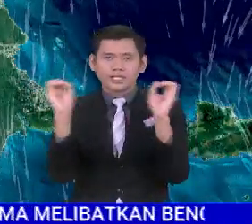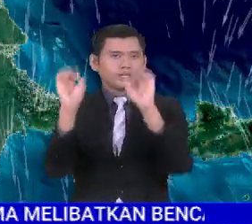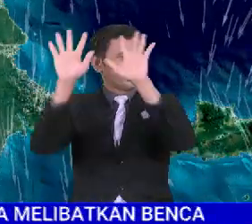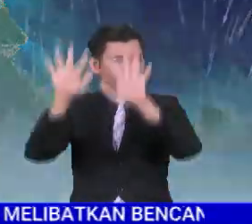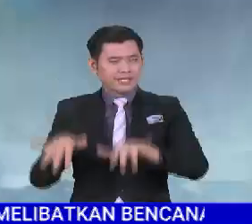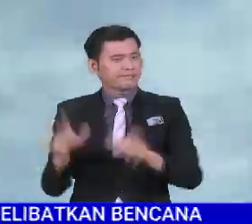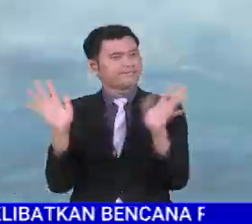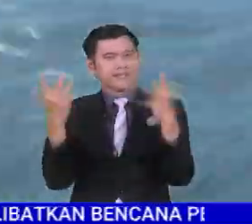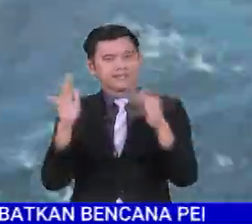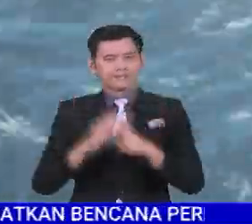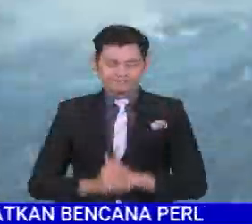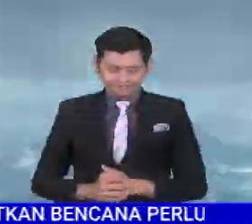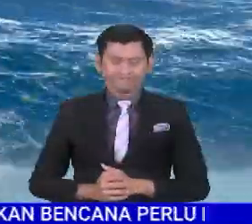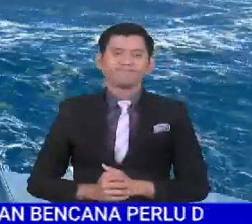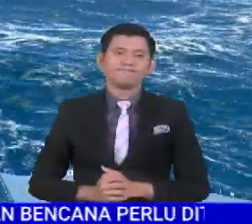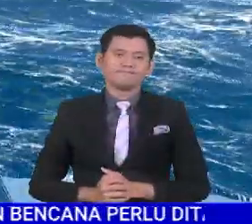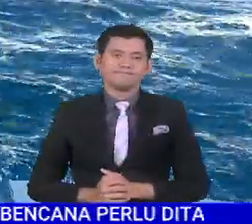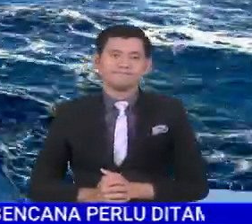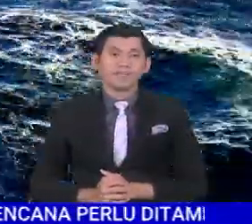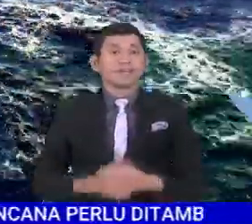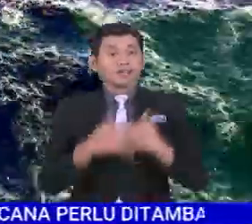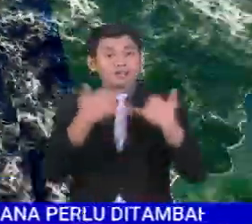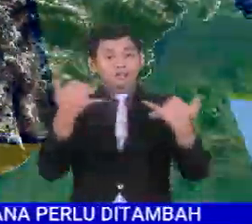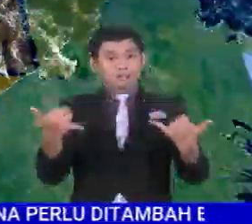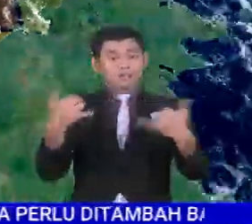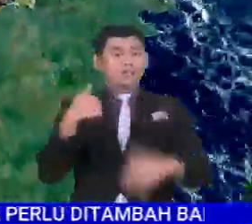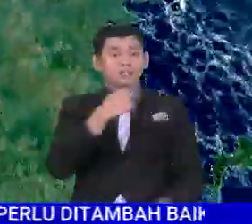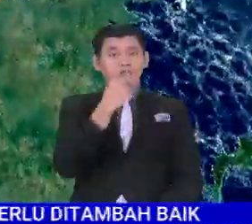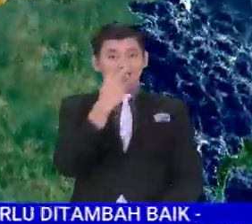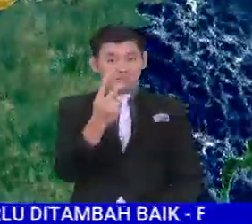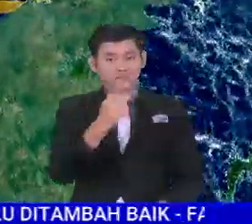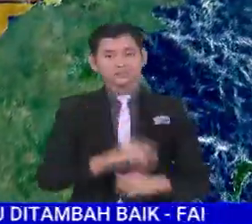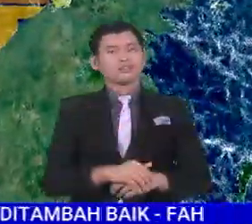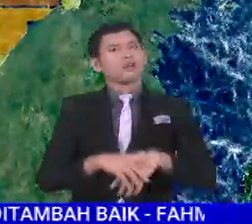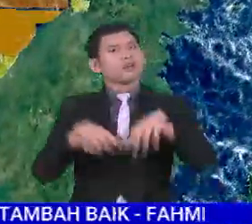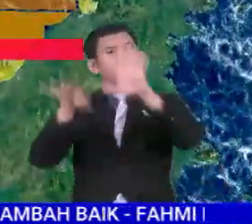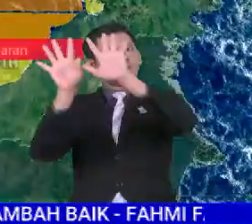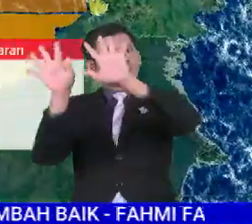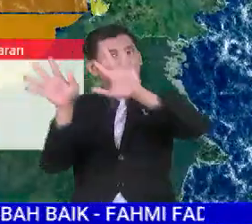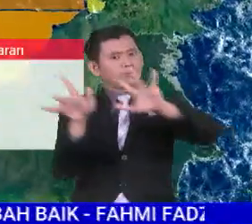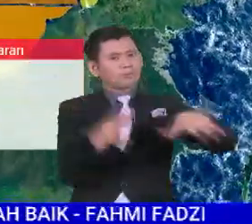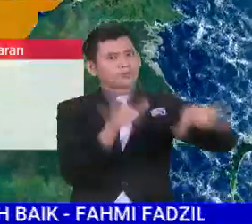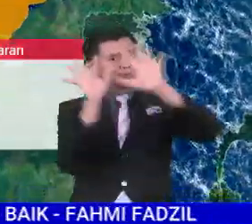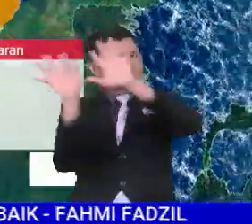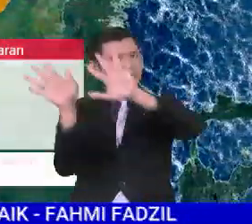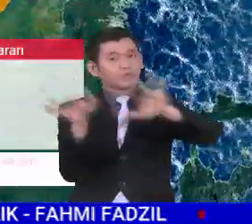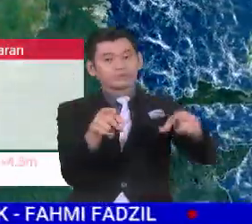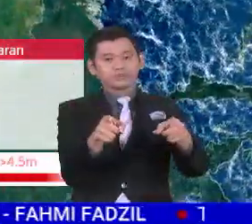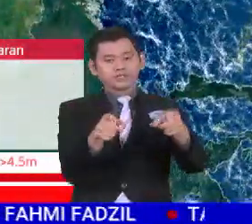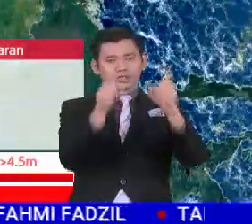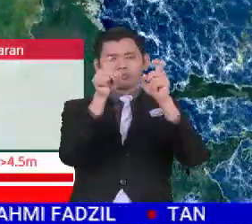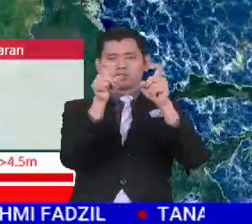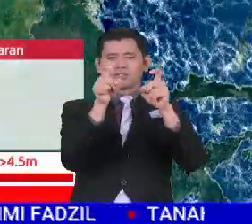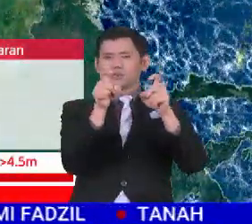hujan buat masa ini. Baiklah, untuk makluman semua juga, angin masih lagi bertiup dengan kelajuan